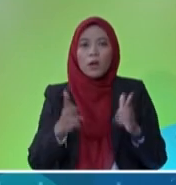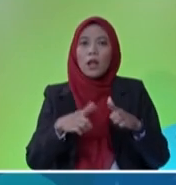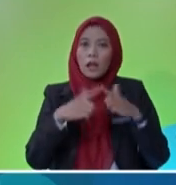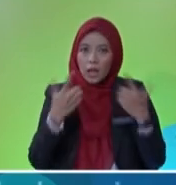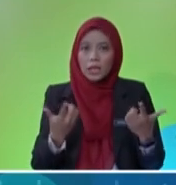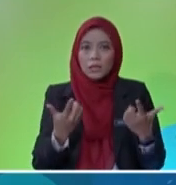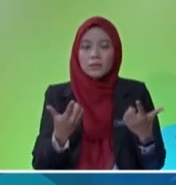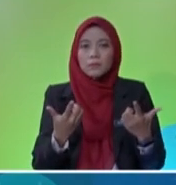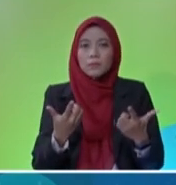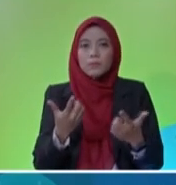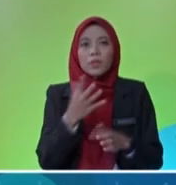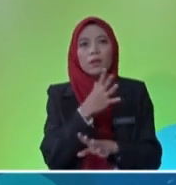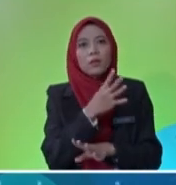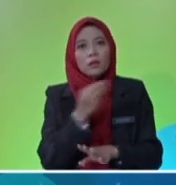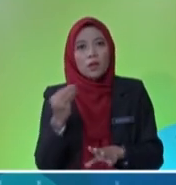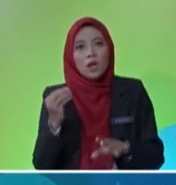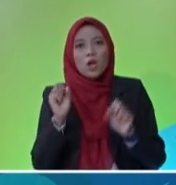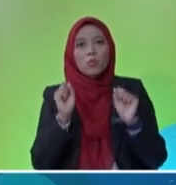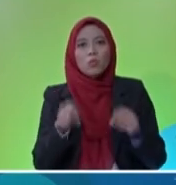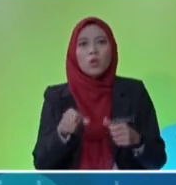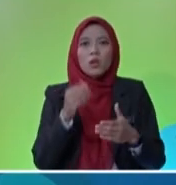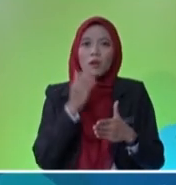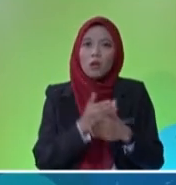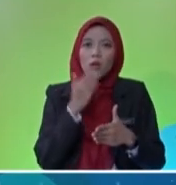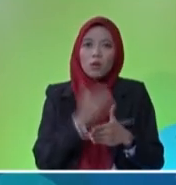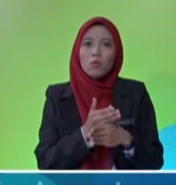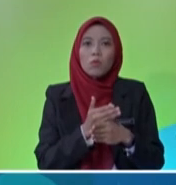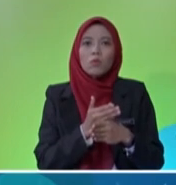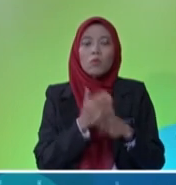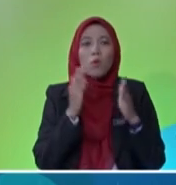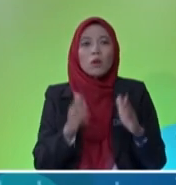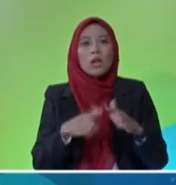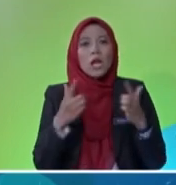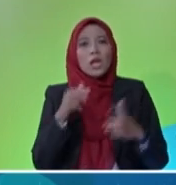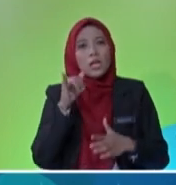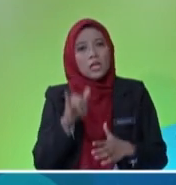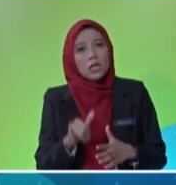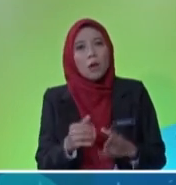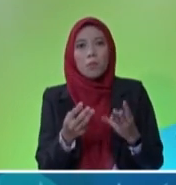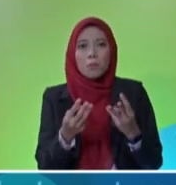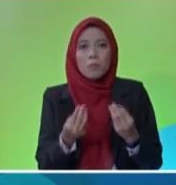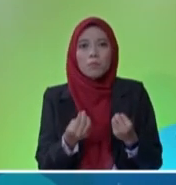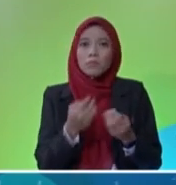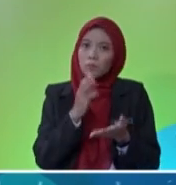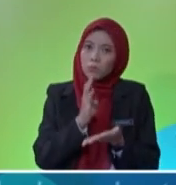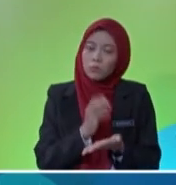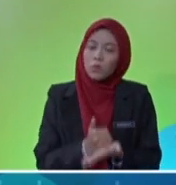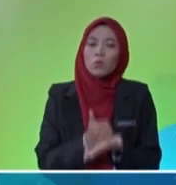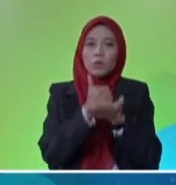boleh mengganggu orang lain yang lebih memerlukan pertolongan berdasarkan gambar